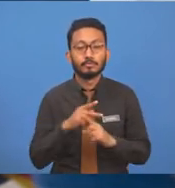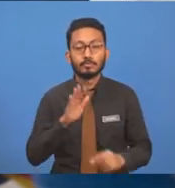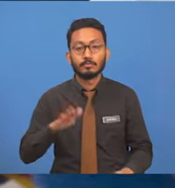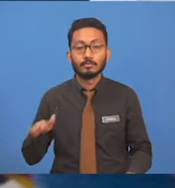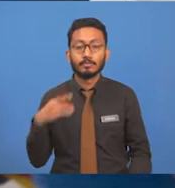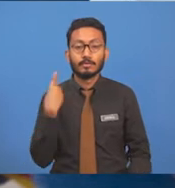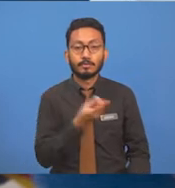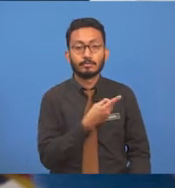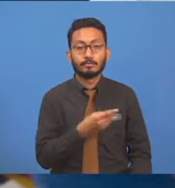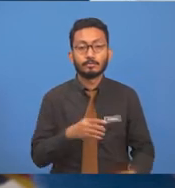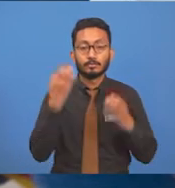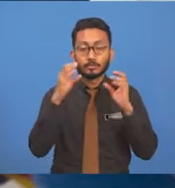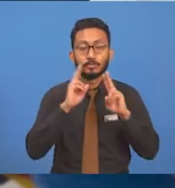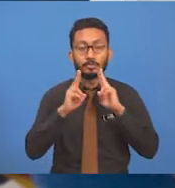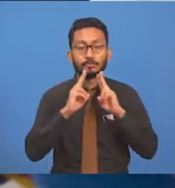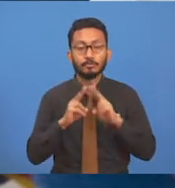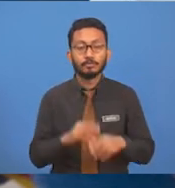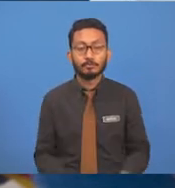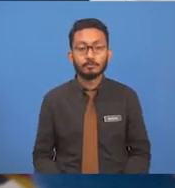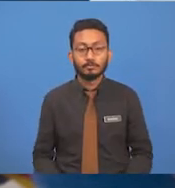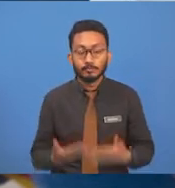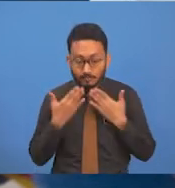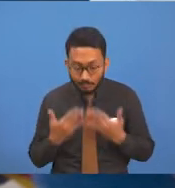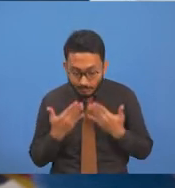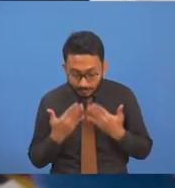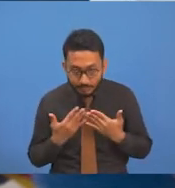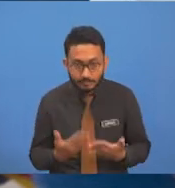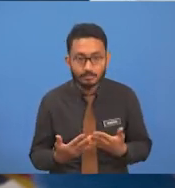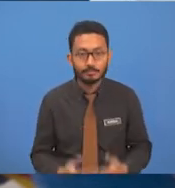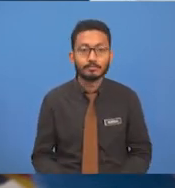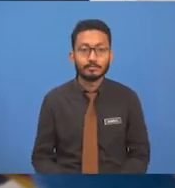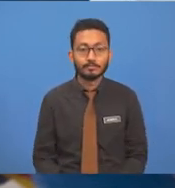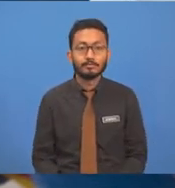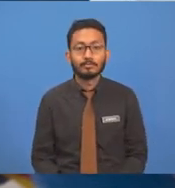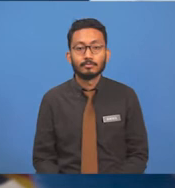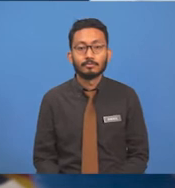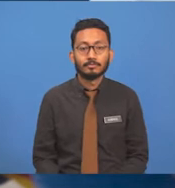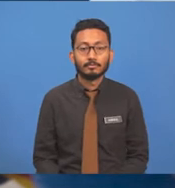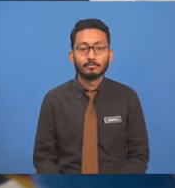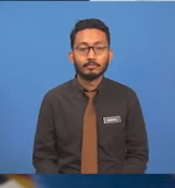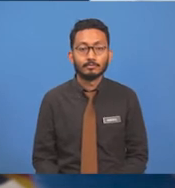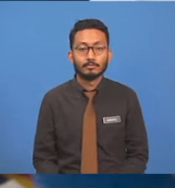cikgu ucapkan terima kasih kepada murid-murid yang sudi bersama sehingga ke akhir